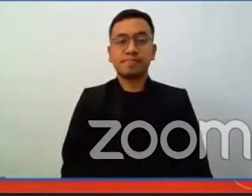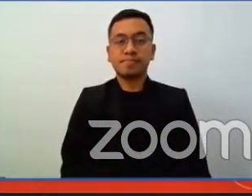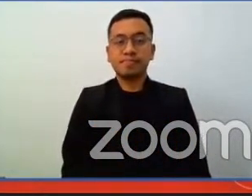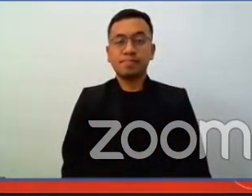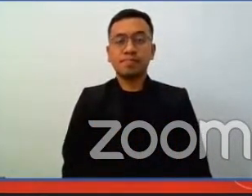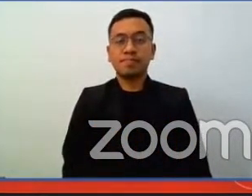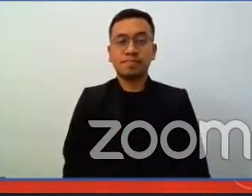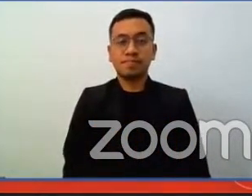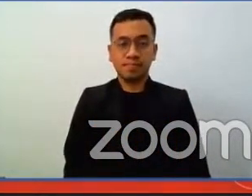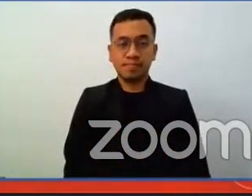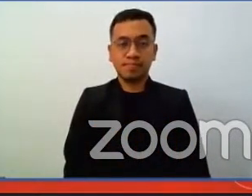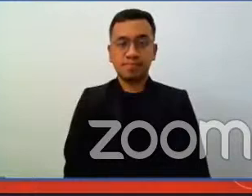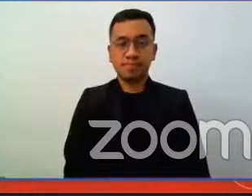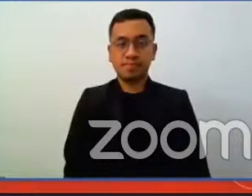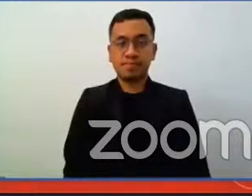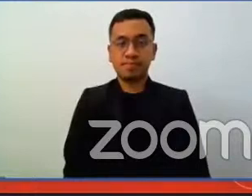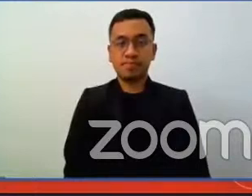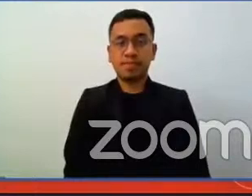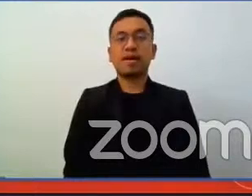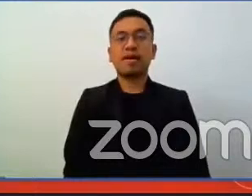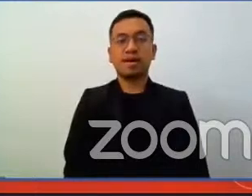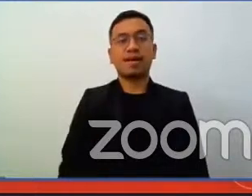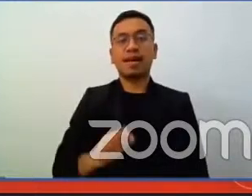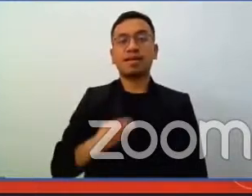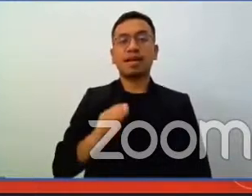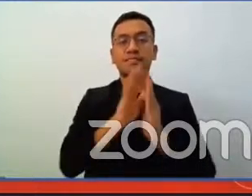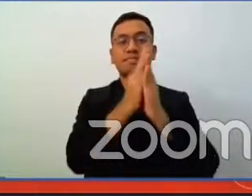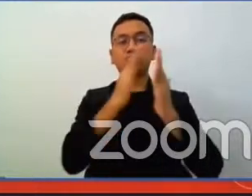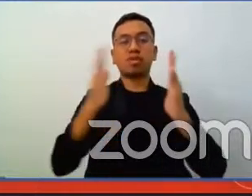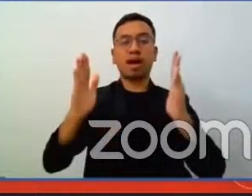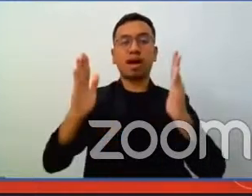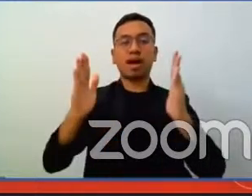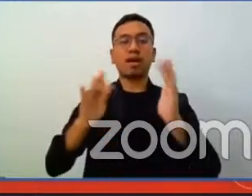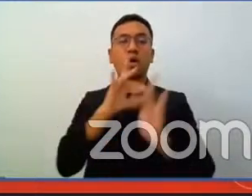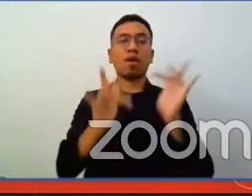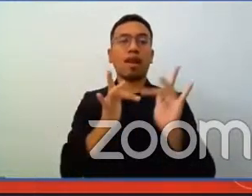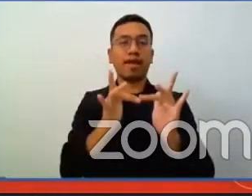oke. Kemudian di sini ada pustaka maya ya.